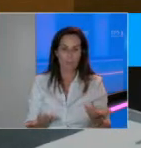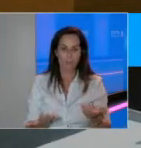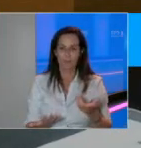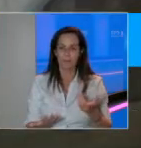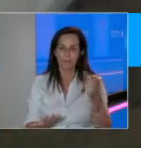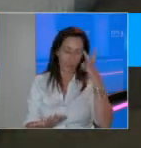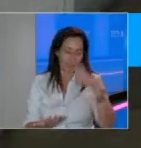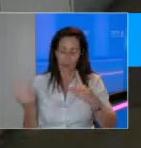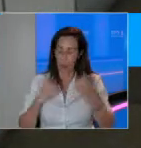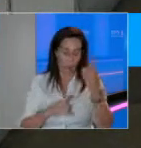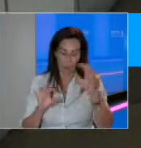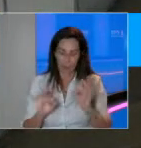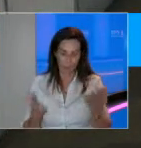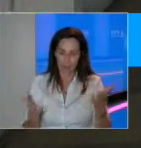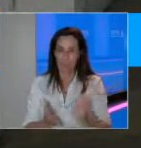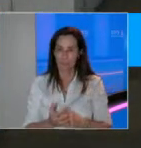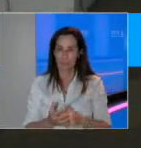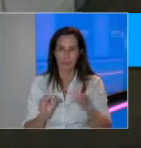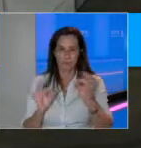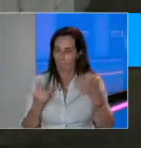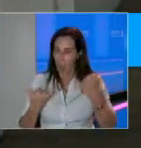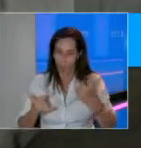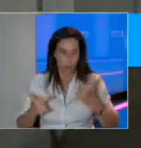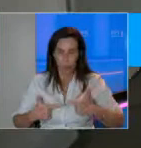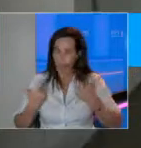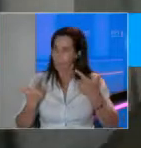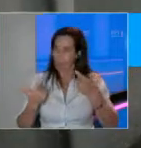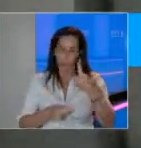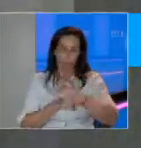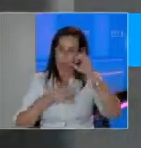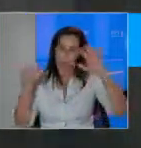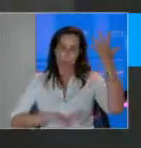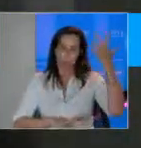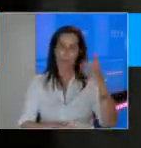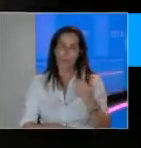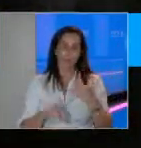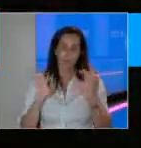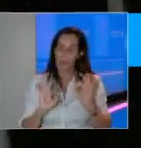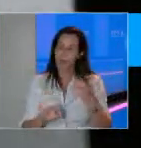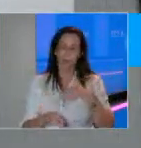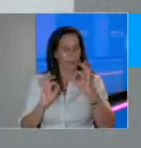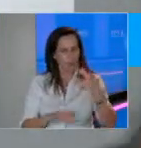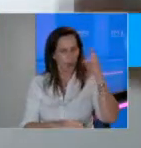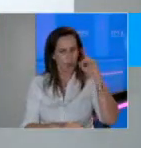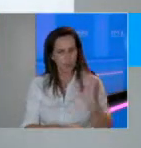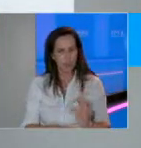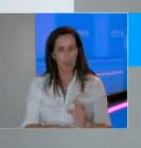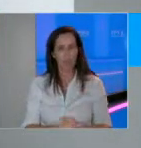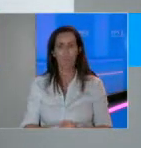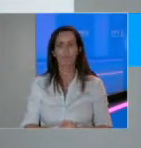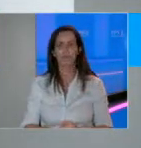להתמצא בעולם המופרע הזה שאנחנו חיים בו, אבל אני בהחלט חושבת